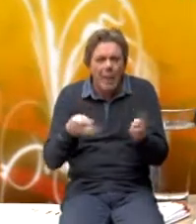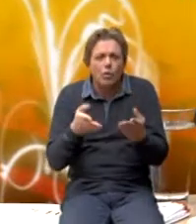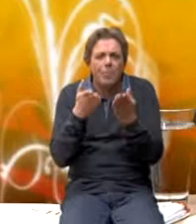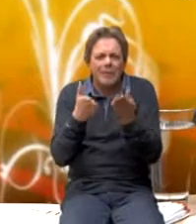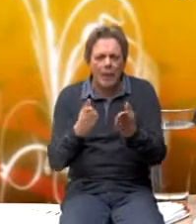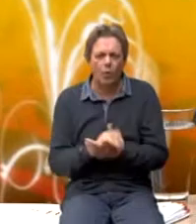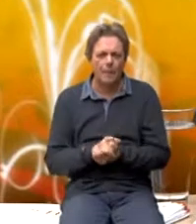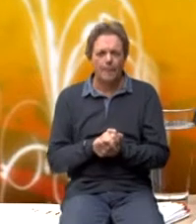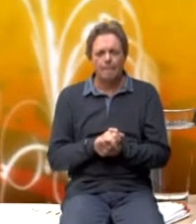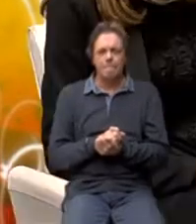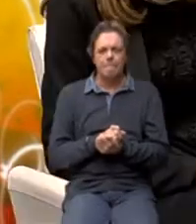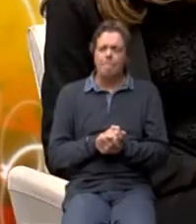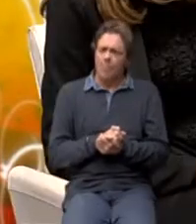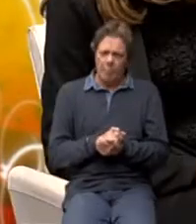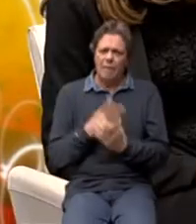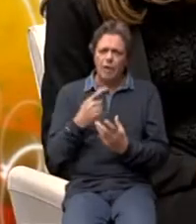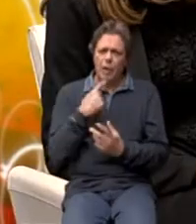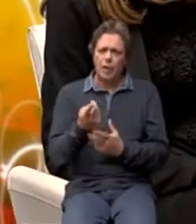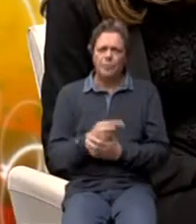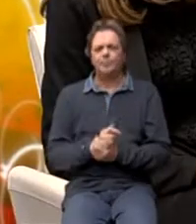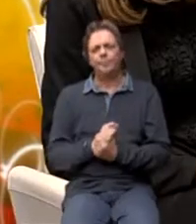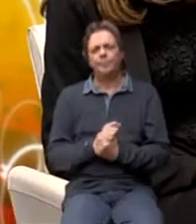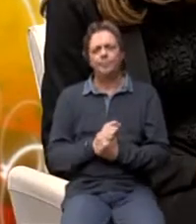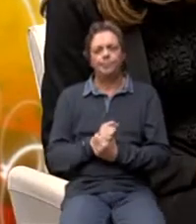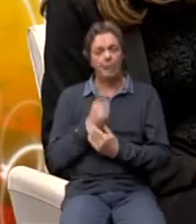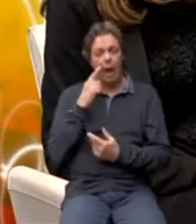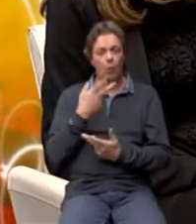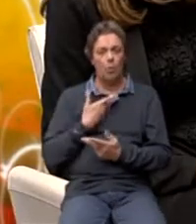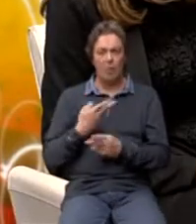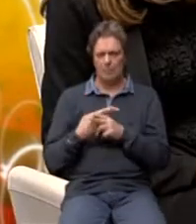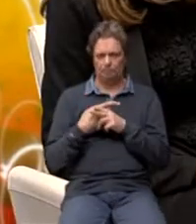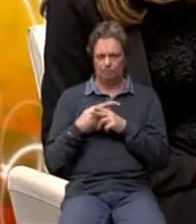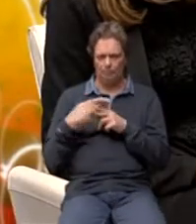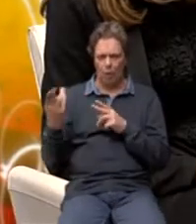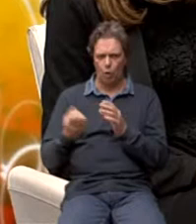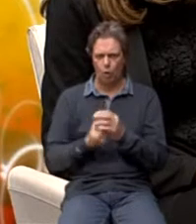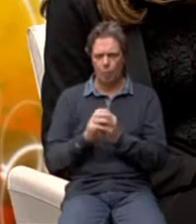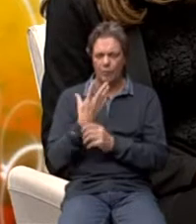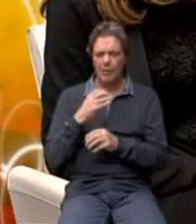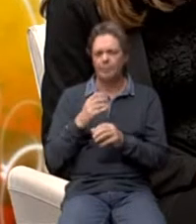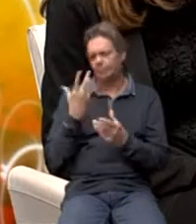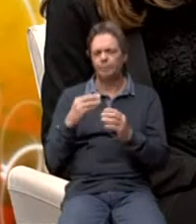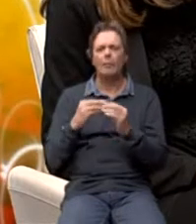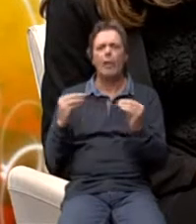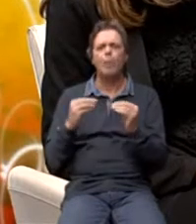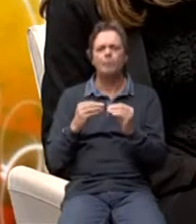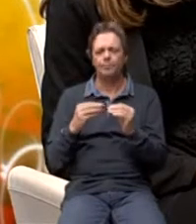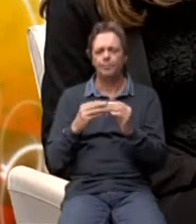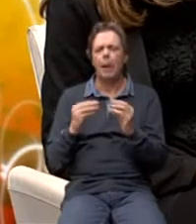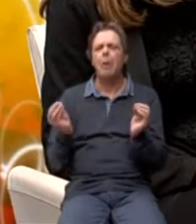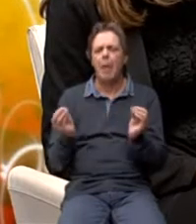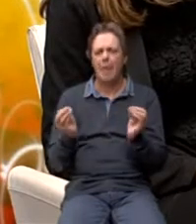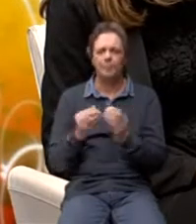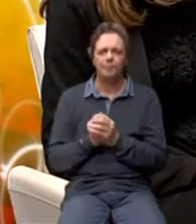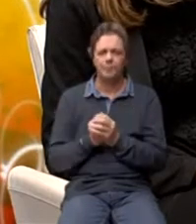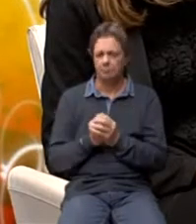pa će onda. Bitno je isto tako reći da, recimo, ako dobijete ekološki proizvedene banane iz neke od egzotičnih zemalja